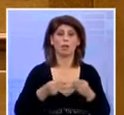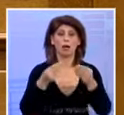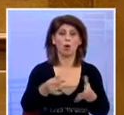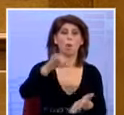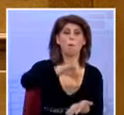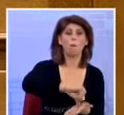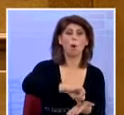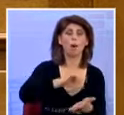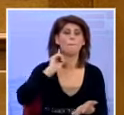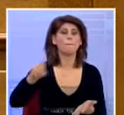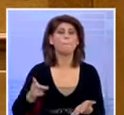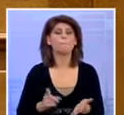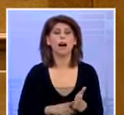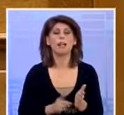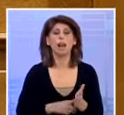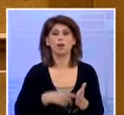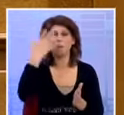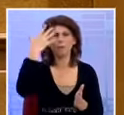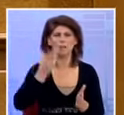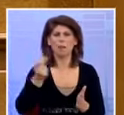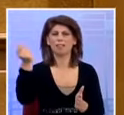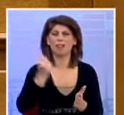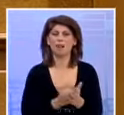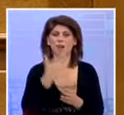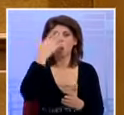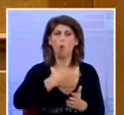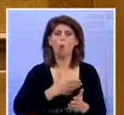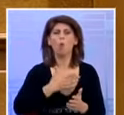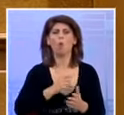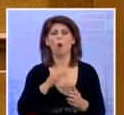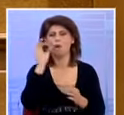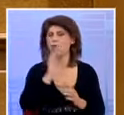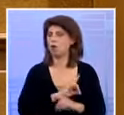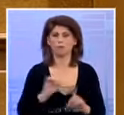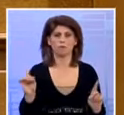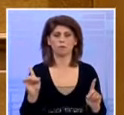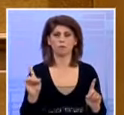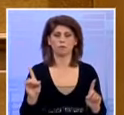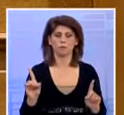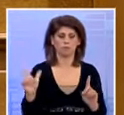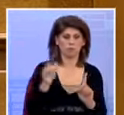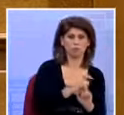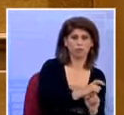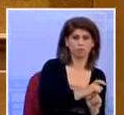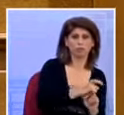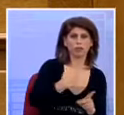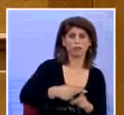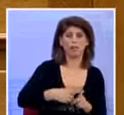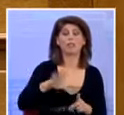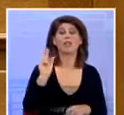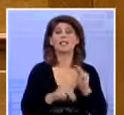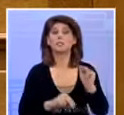πόλεις στους λαθρομετανάστες και τους κουκουλοφόρους. Δεν σας ψήφισε για να απομονώσετε τον τόπο. Δεν σας